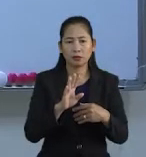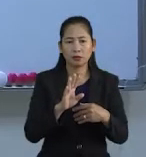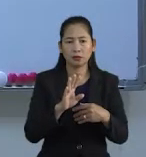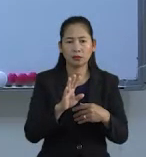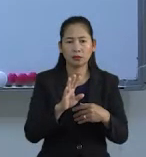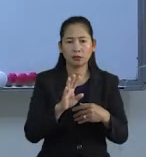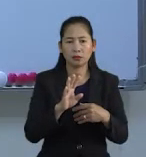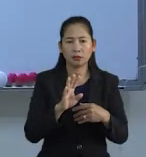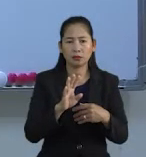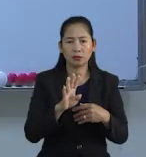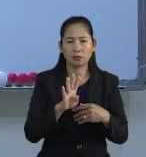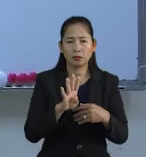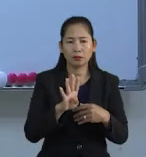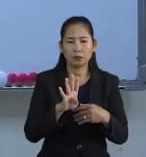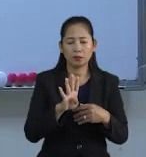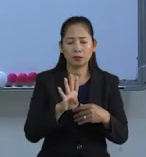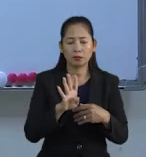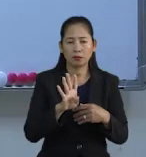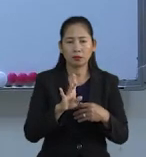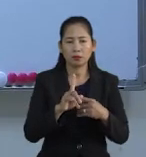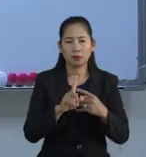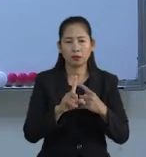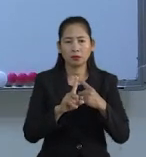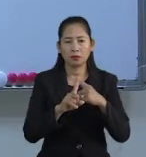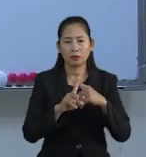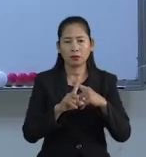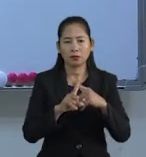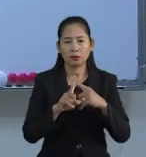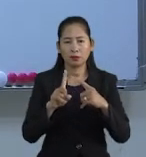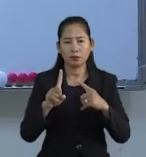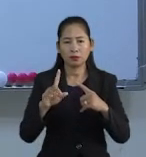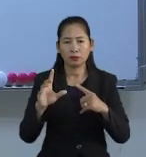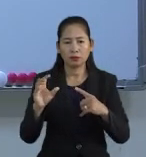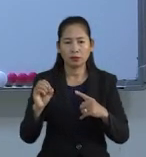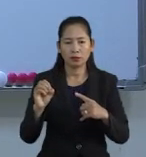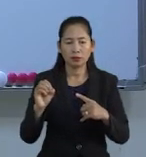và miên làm lại buồn côn ỏi